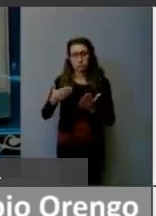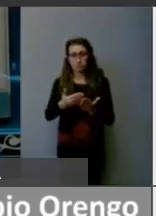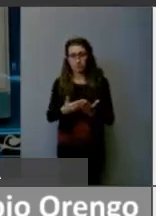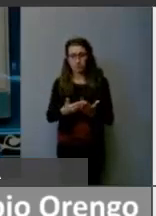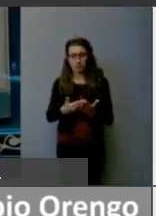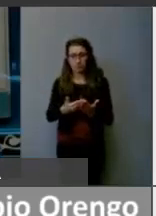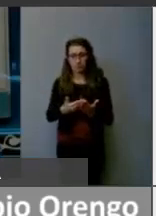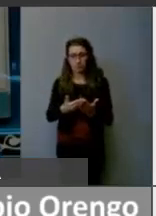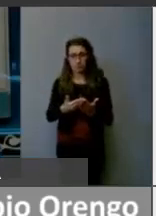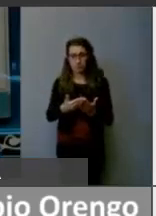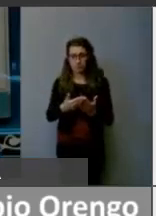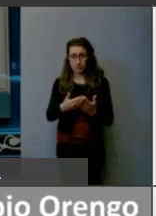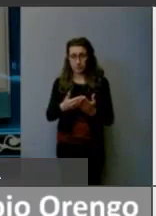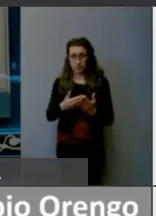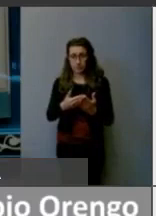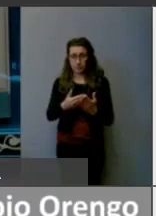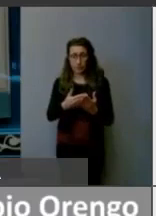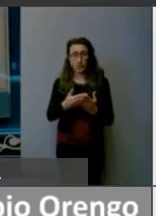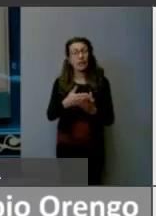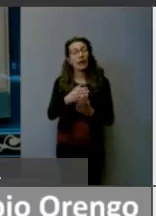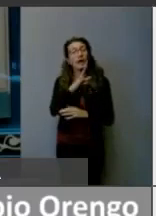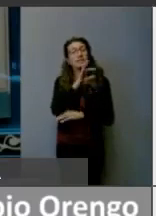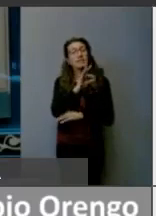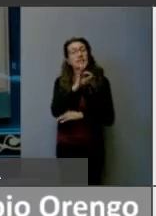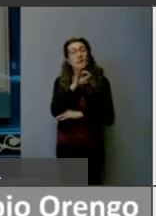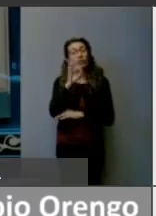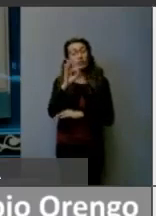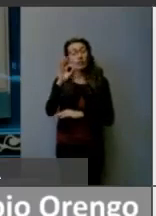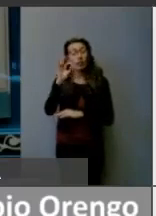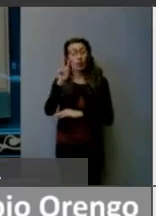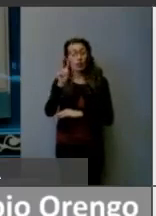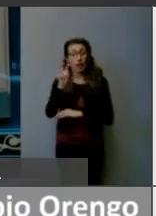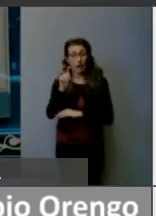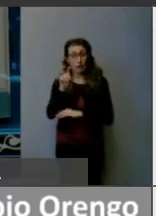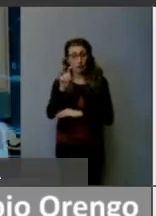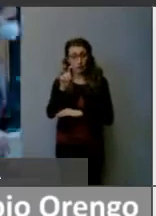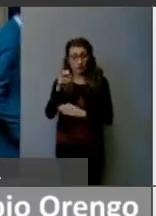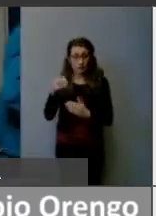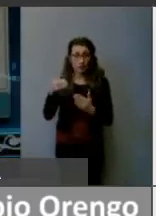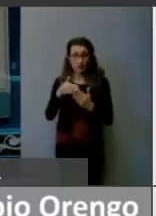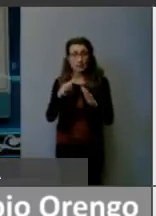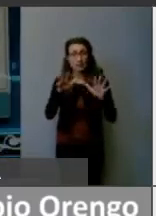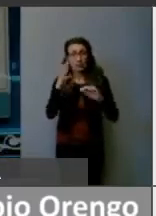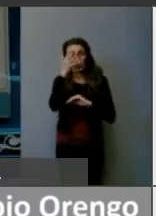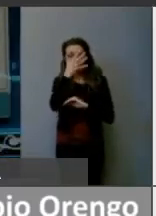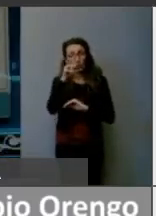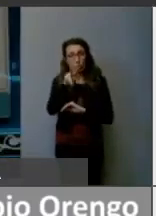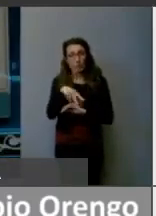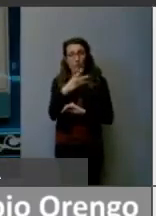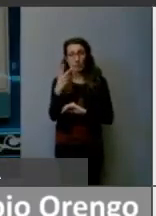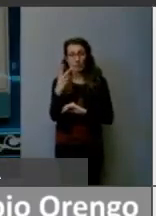Consiglio numero 0020, proposta numero 2 del 10 febbraio 2022,